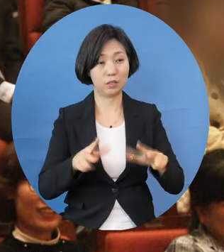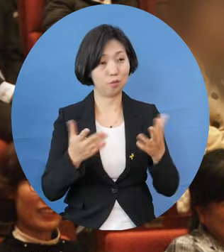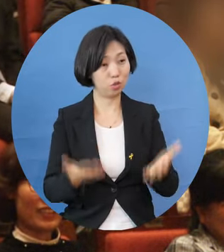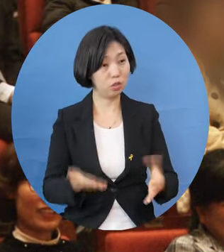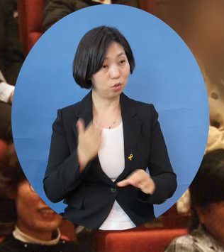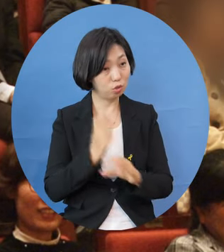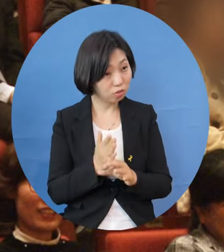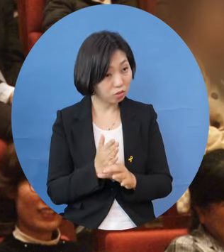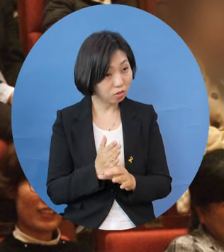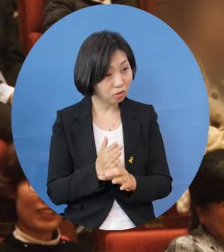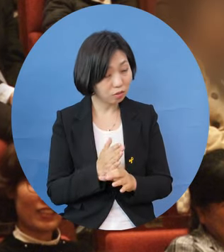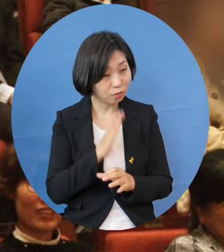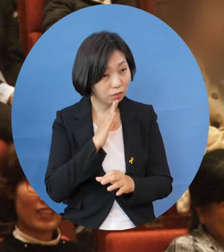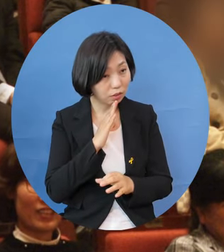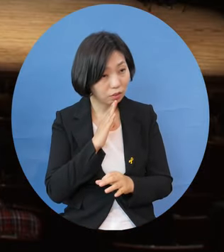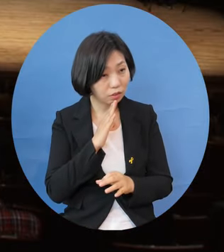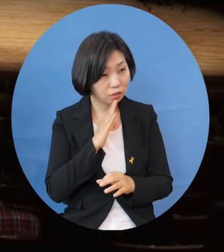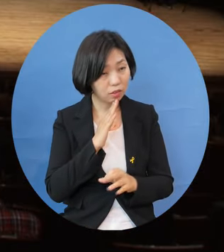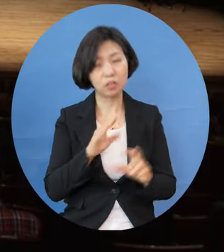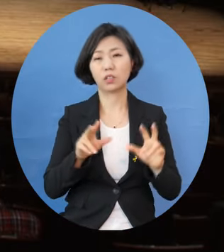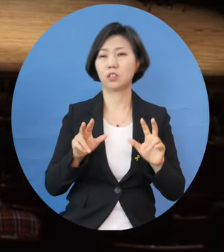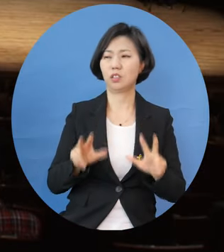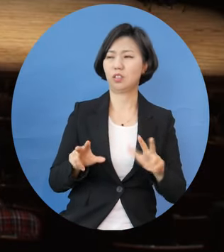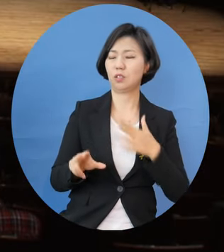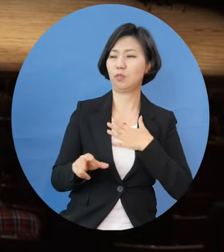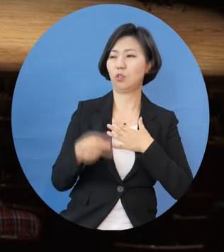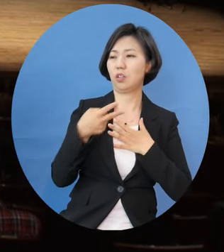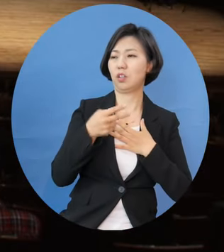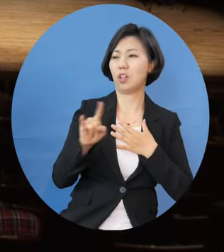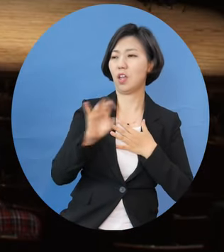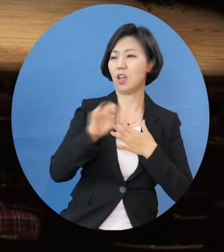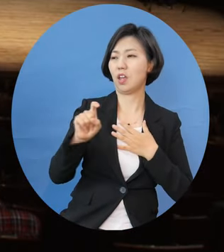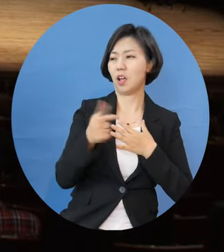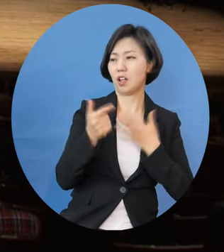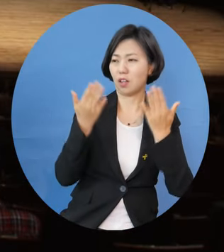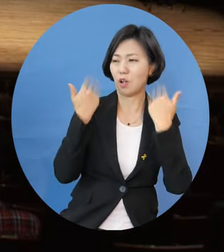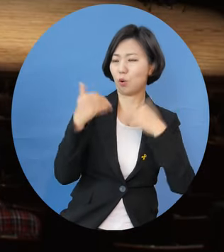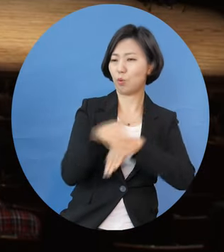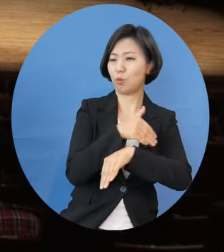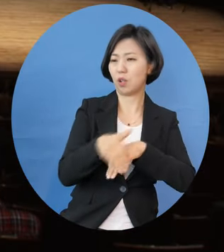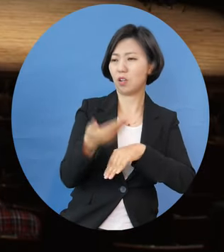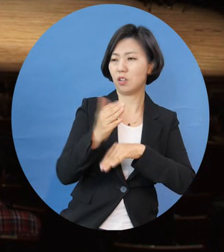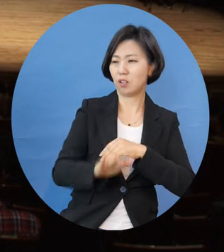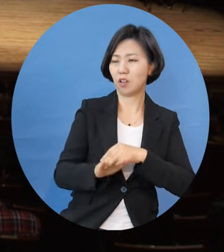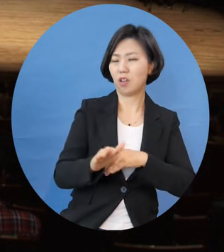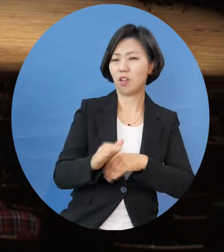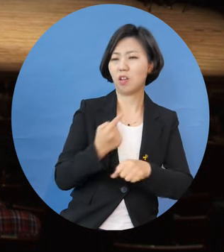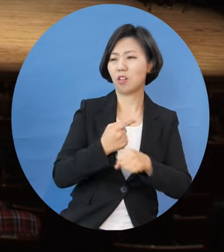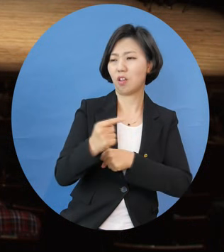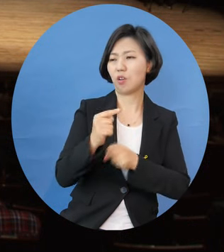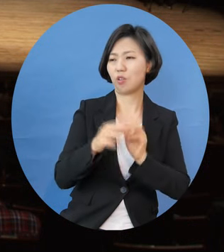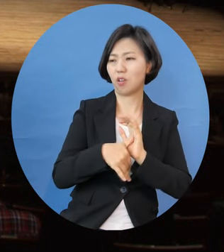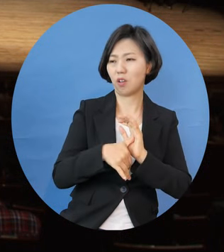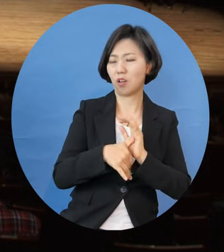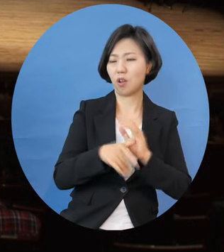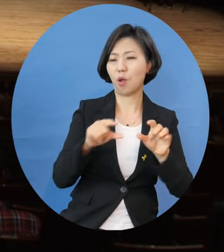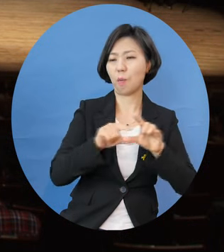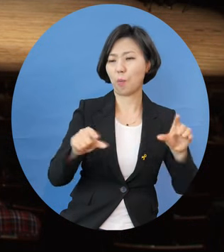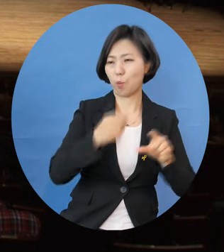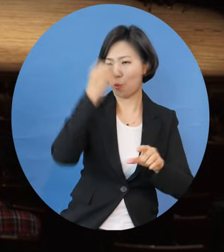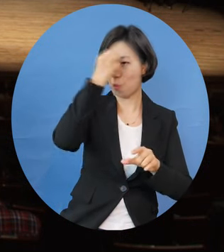중이에요? 휴학이 아니라 대안학교를 다니고 있는데 네. 내년이면 일반 고등학교로 복교를 해서